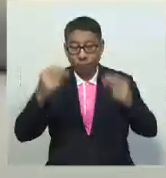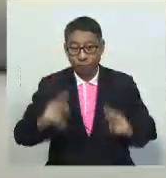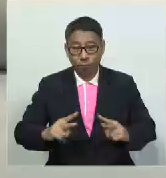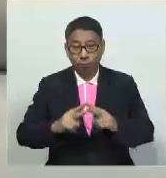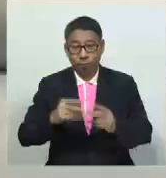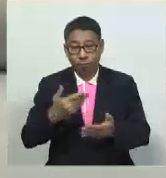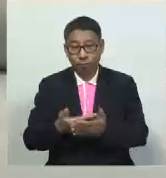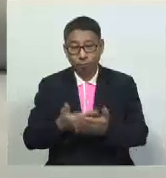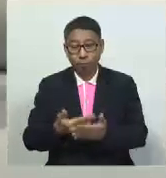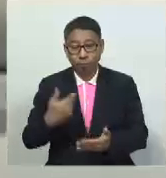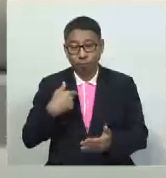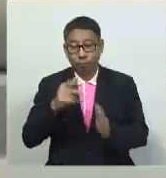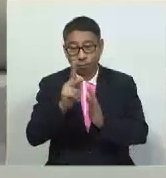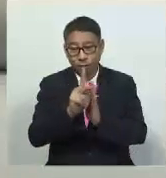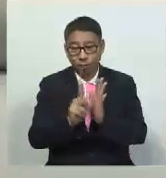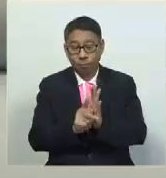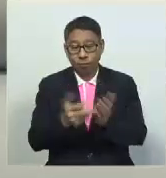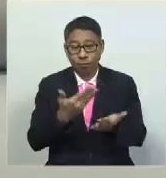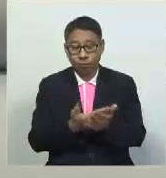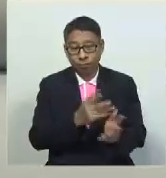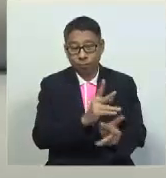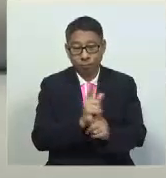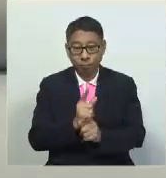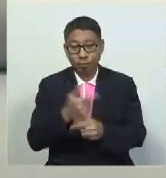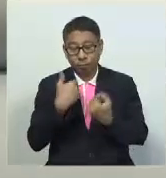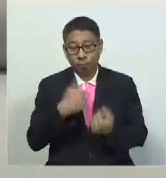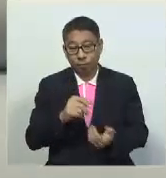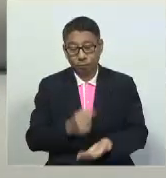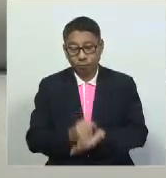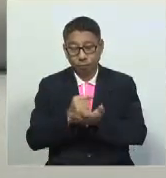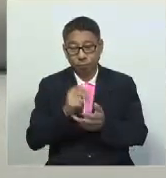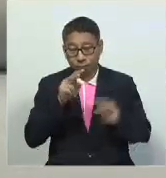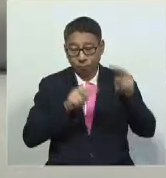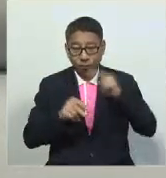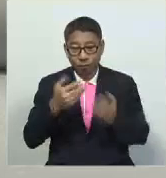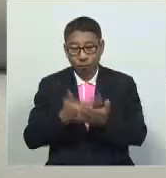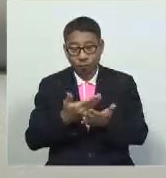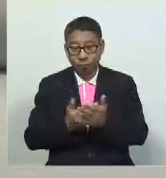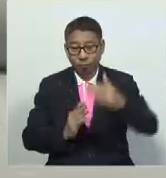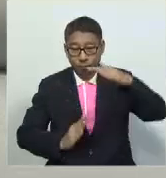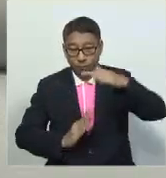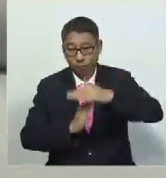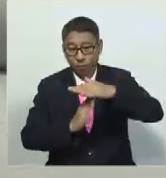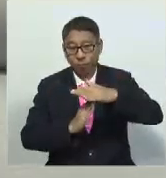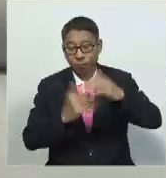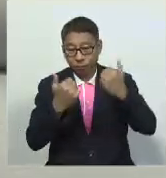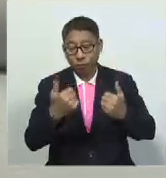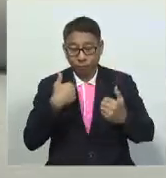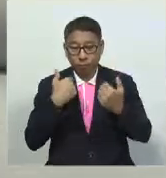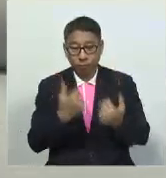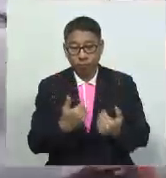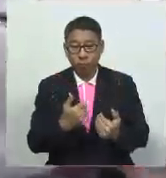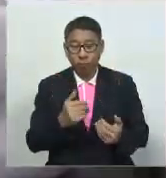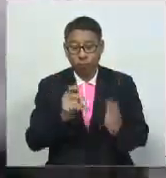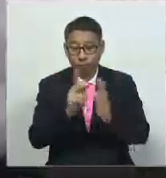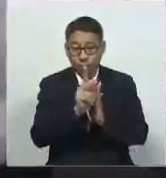ระทรวงการคลังเองมีพระราชบัญญัติหนี้สาธารณะเพื่อกำกับดูแลการใช้จ่ายงบประมาณไม่ให้เกินกรอบและยังมีกฎหมายกำห